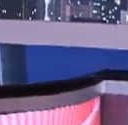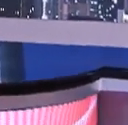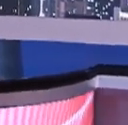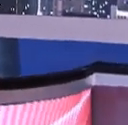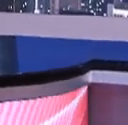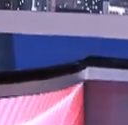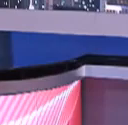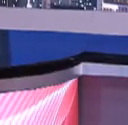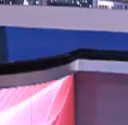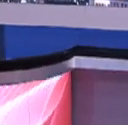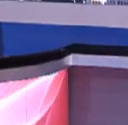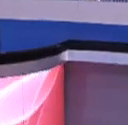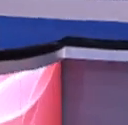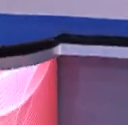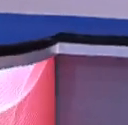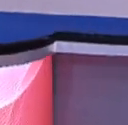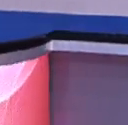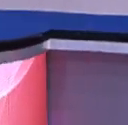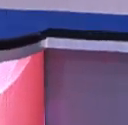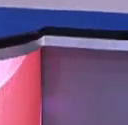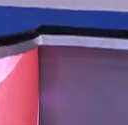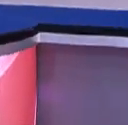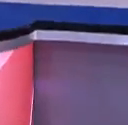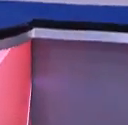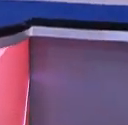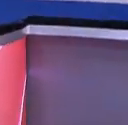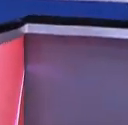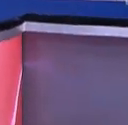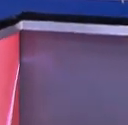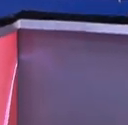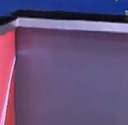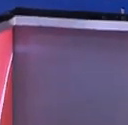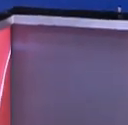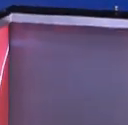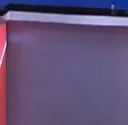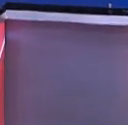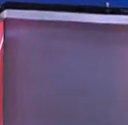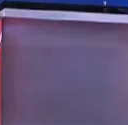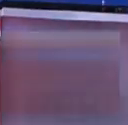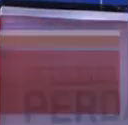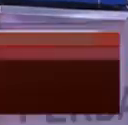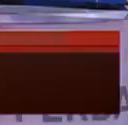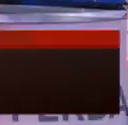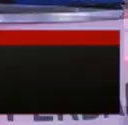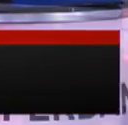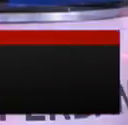setiap premis yang anda kunjungi. Dan itu, assalamualaikum. Salam hormat dan jumpa lagi.